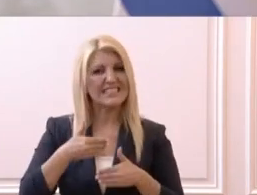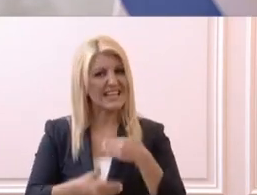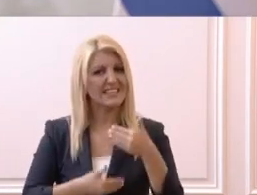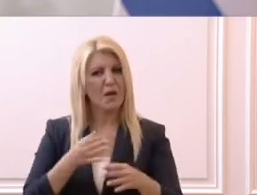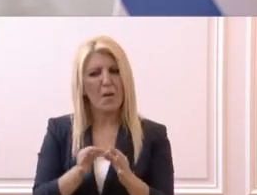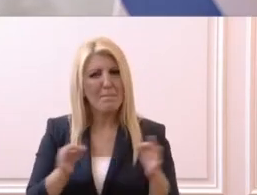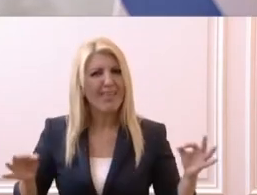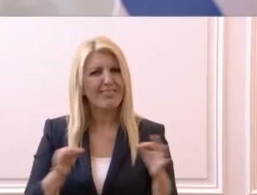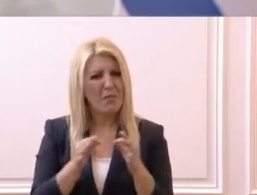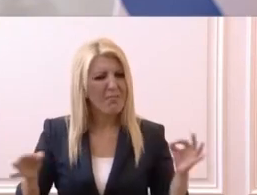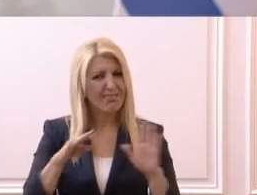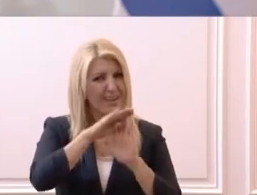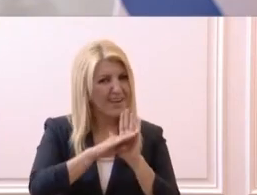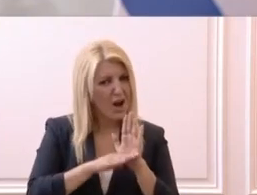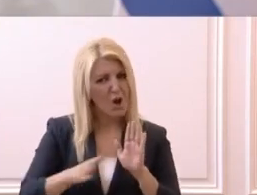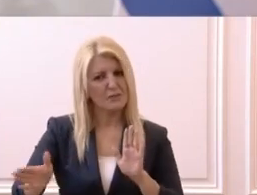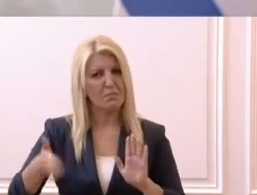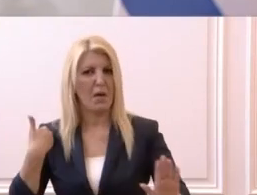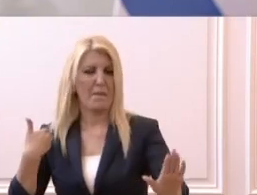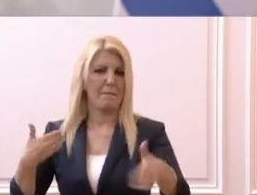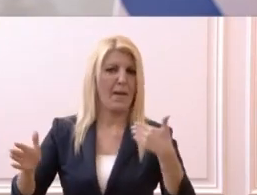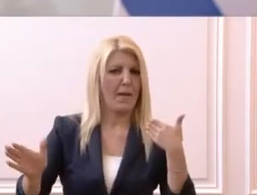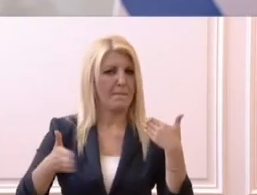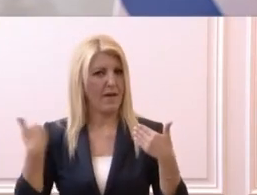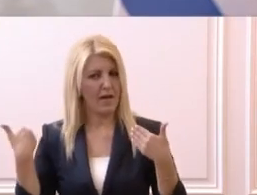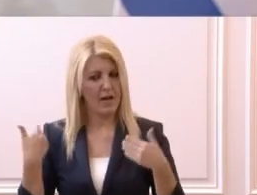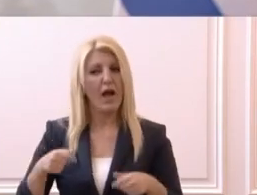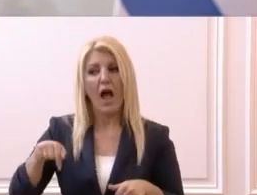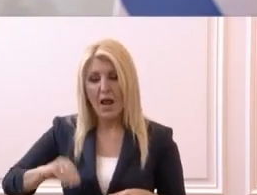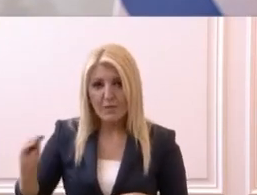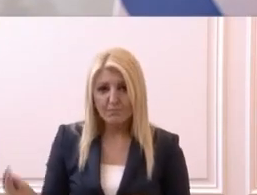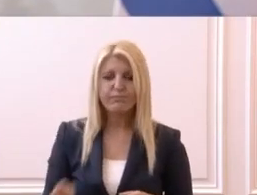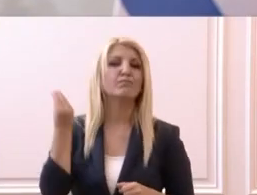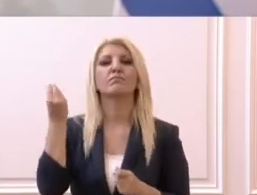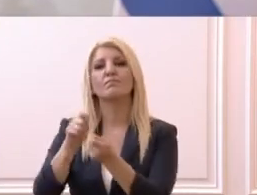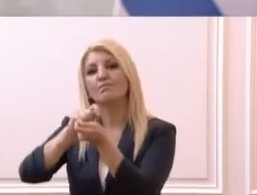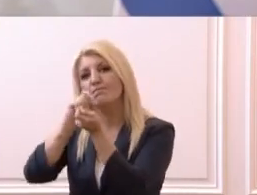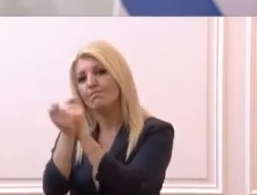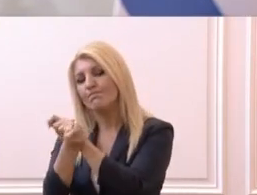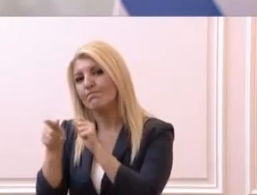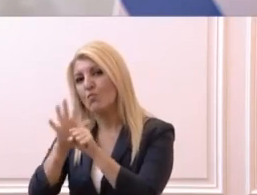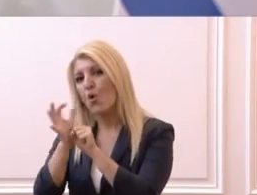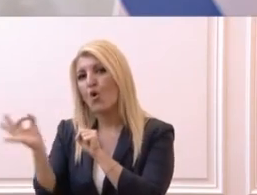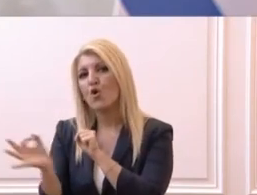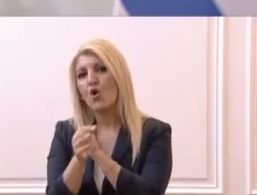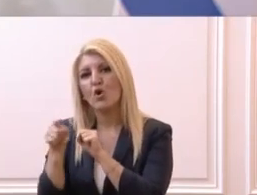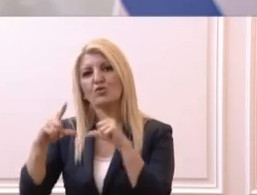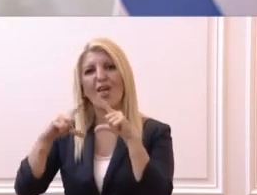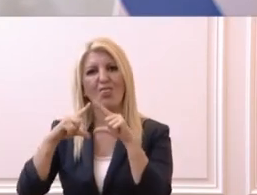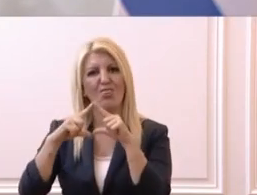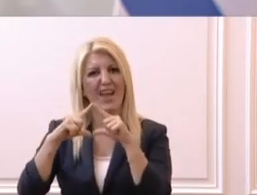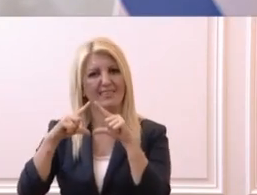προστασίας συγχρονίζεται με την εξάπλωση της μετάλλαξης Δέλτα. Είναι μια μετάλλαξη που ξέρουμε ότι